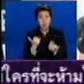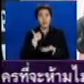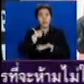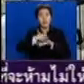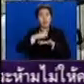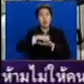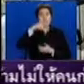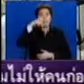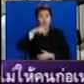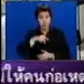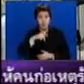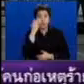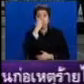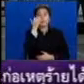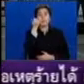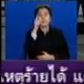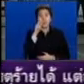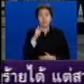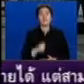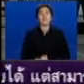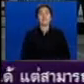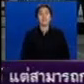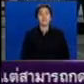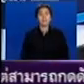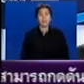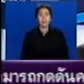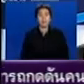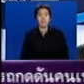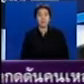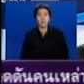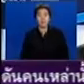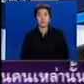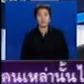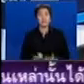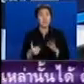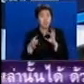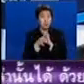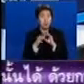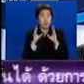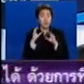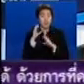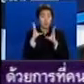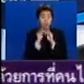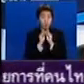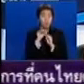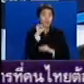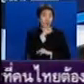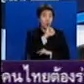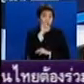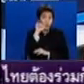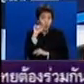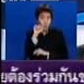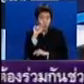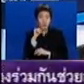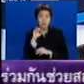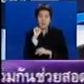ถานีวิทยุโทรทัศน์แห่งประเทศไทยรายงาน ส่วนการประชุมสภาผู้แทนราษฎรในวันนี้ก็สามารถที่จะเ